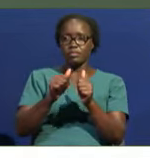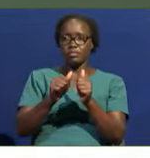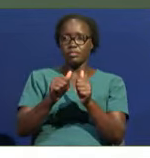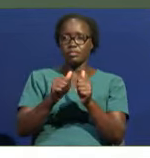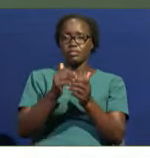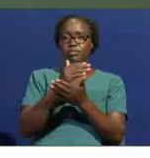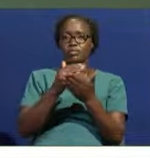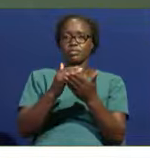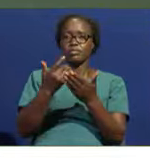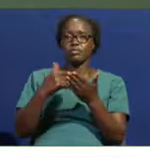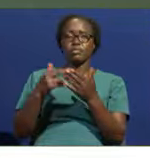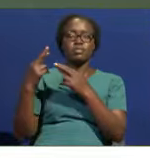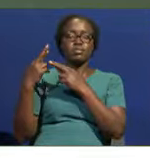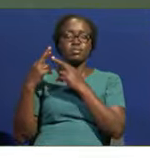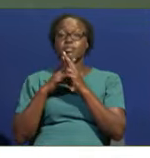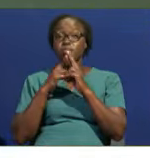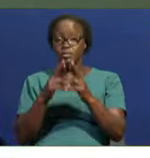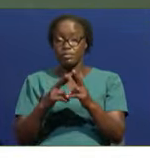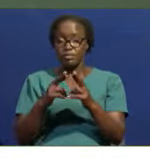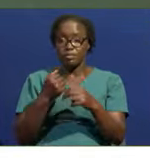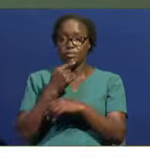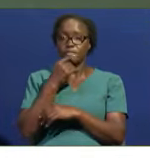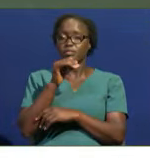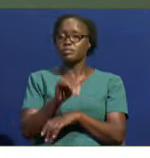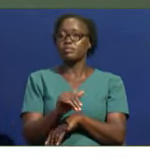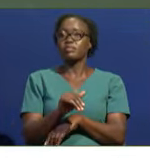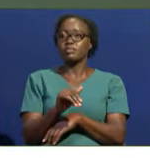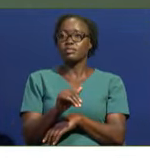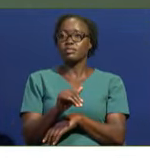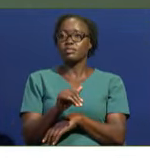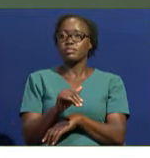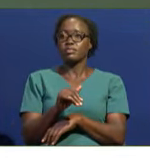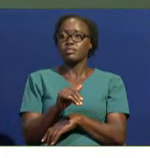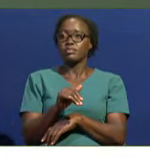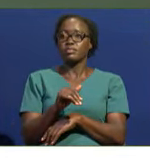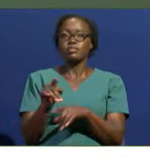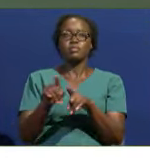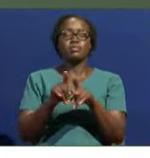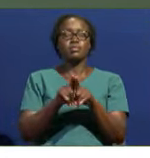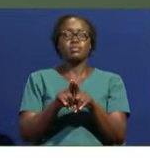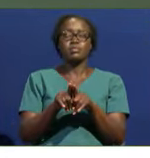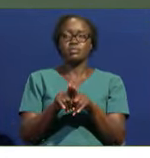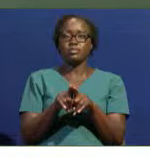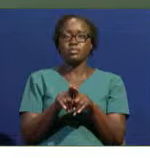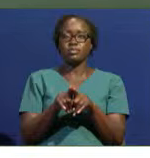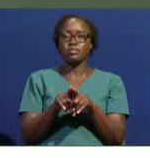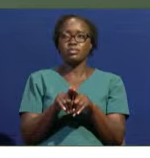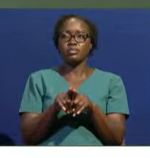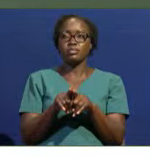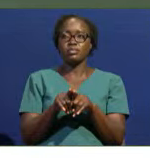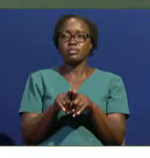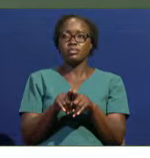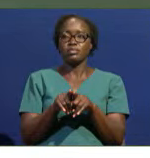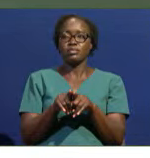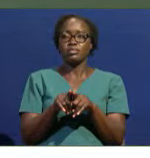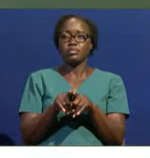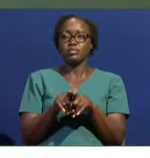is part of our response to making sure that even as we